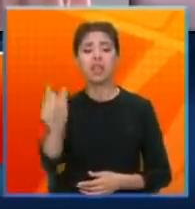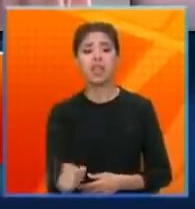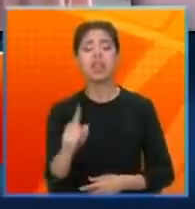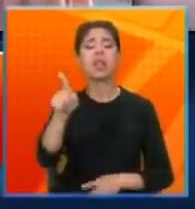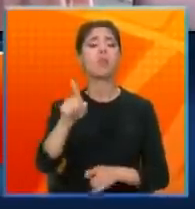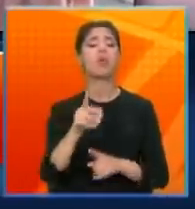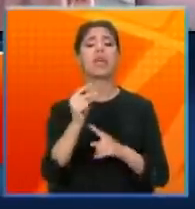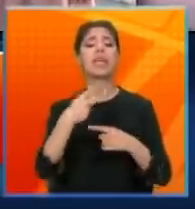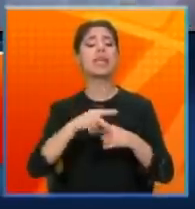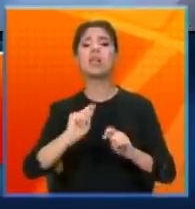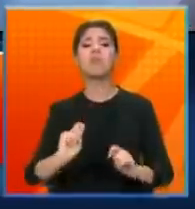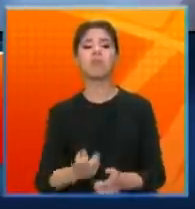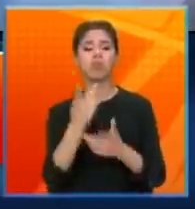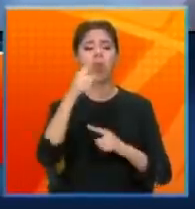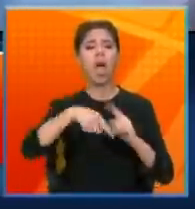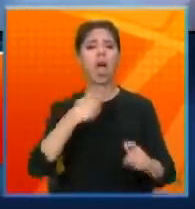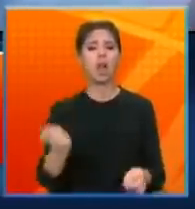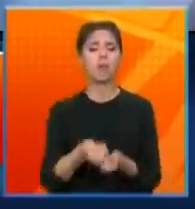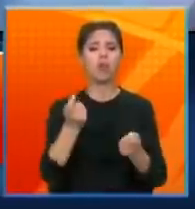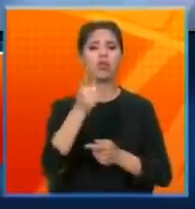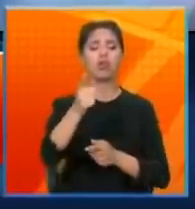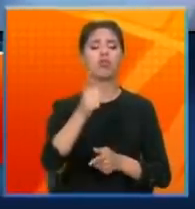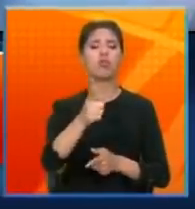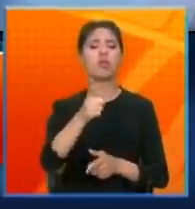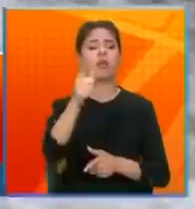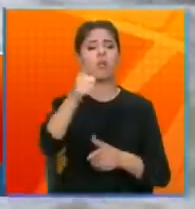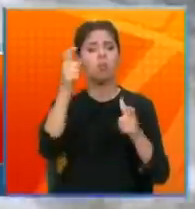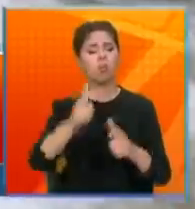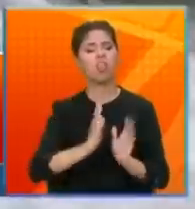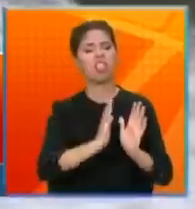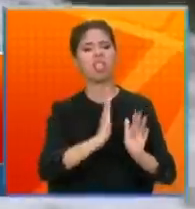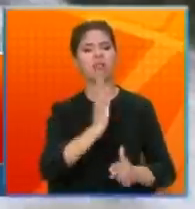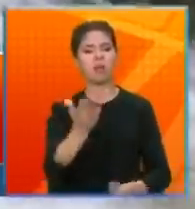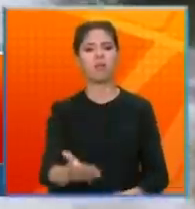bir iz bulunamamıştı. Arama çalışması Narlıdere Kanyonu'nda yoğunlaştırıldı.